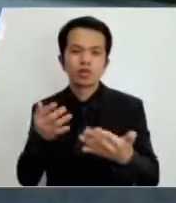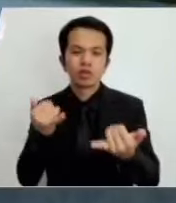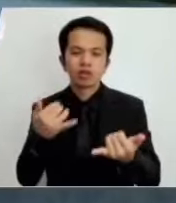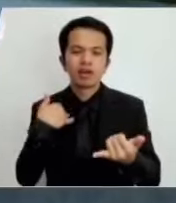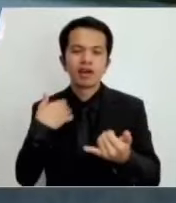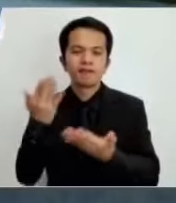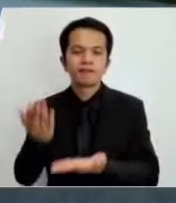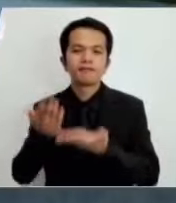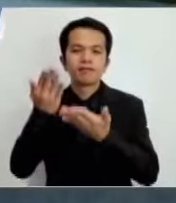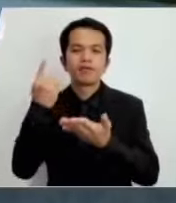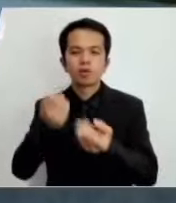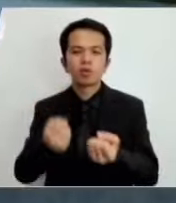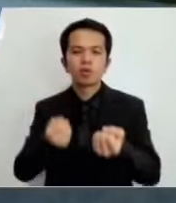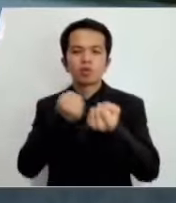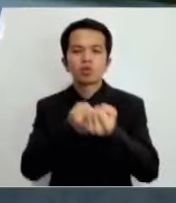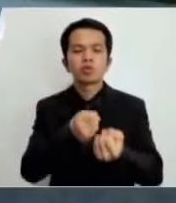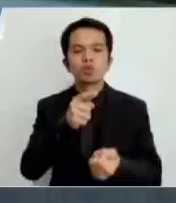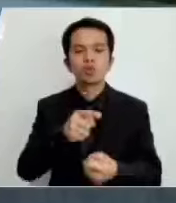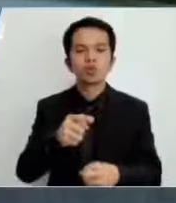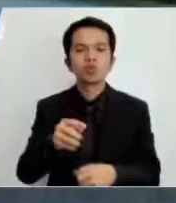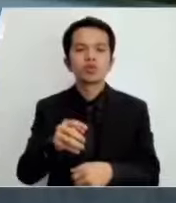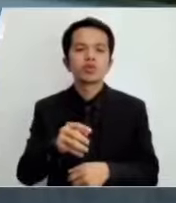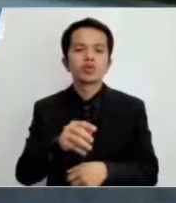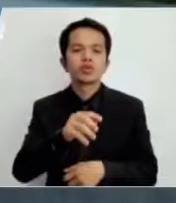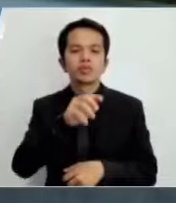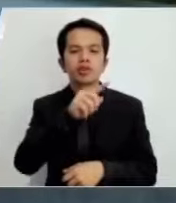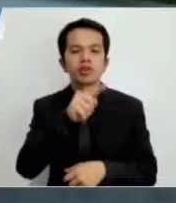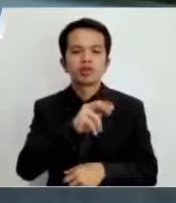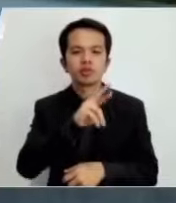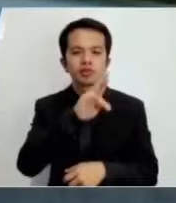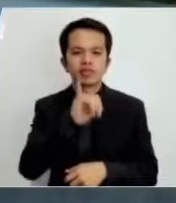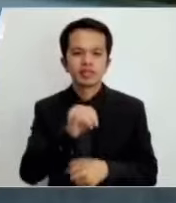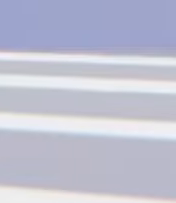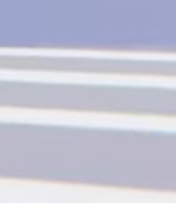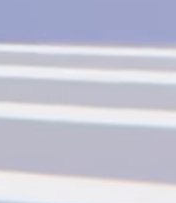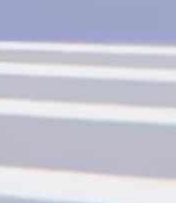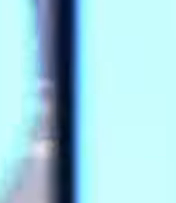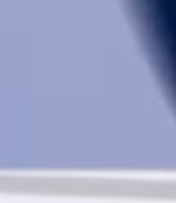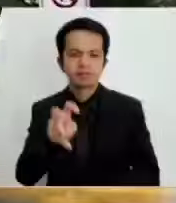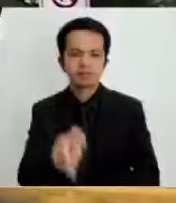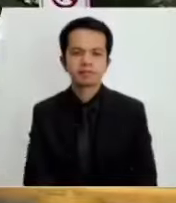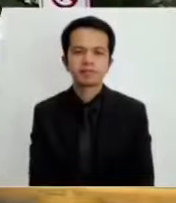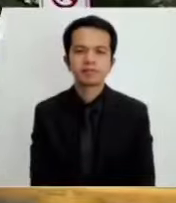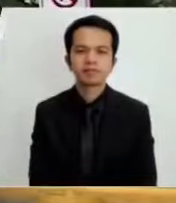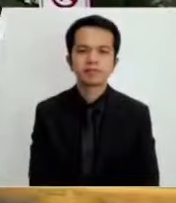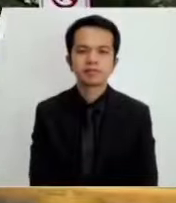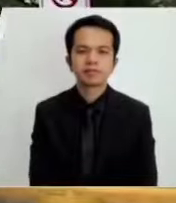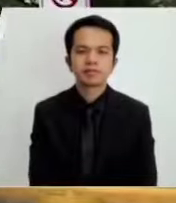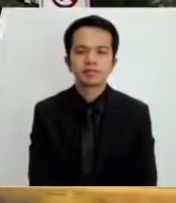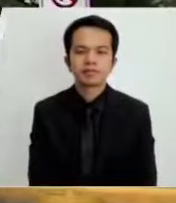suporta kay Senate President Juan Miguel Zubiri. Saksi, si Mab Gonzales.